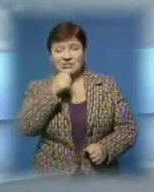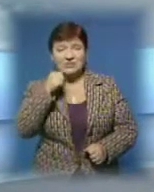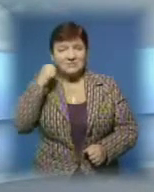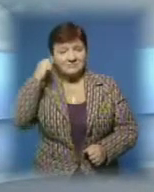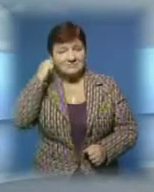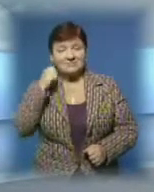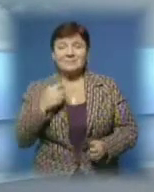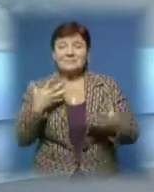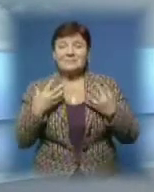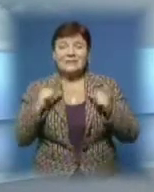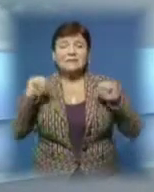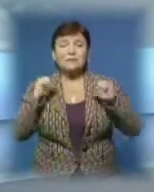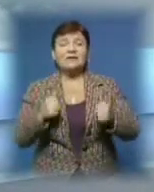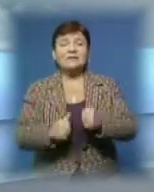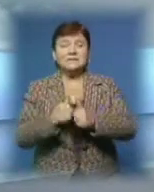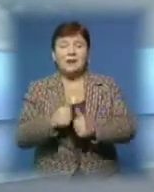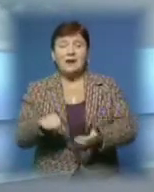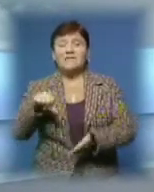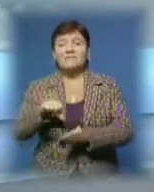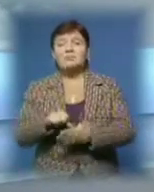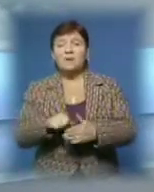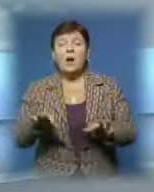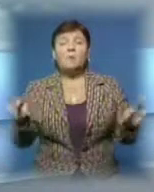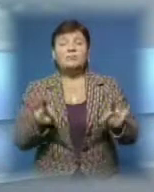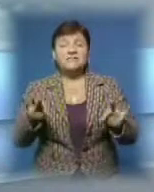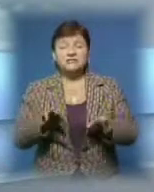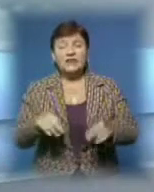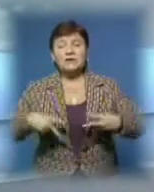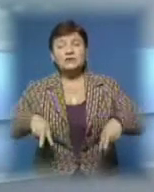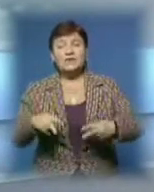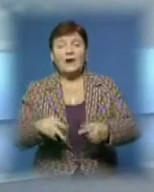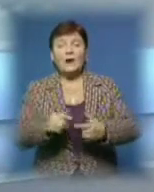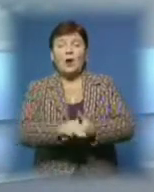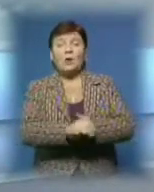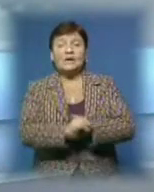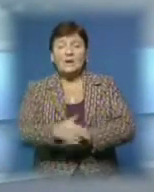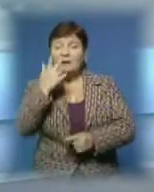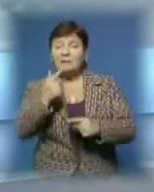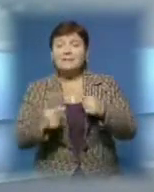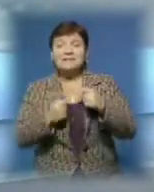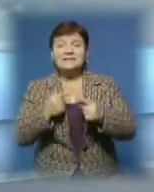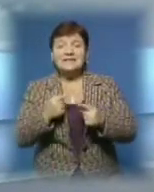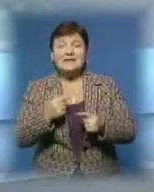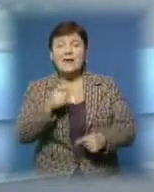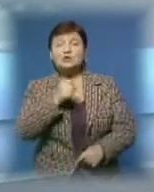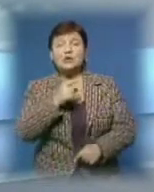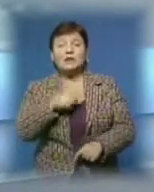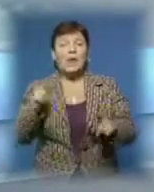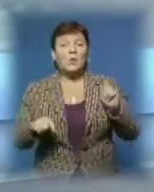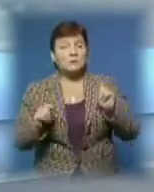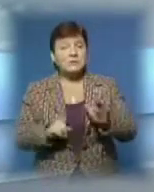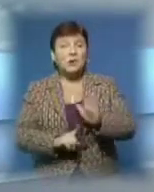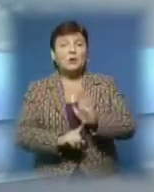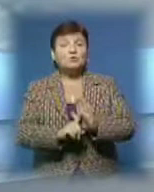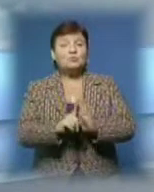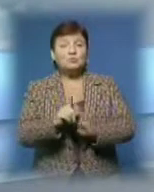місті відбудуться спортивні змагання, виступи музичних та танцювальних колективів та традиційний ярмарок «Золота осінь». Розпочнуться